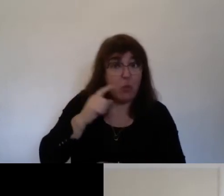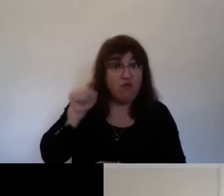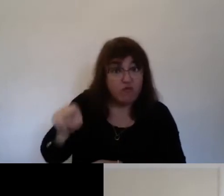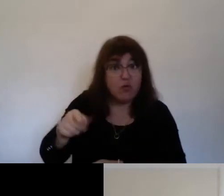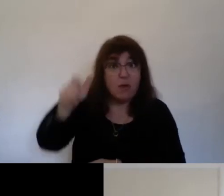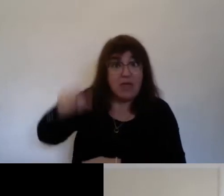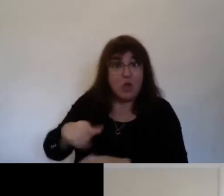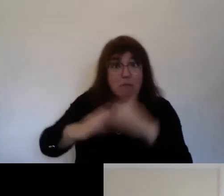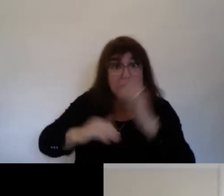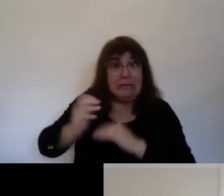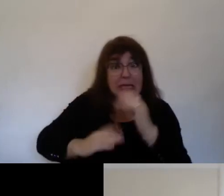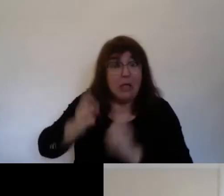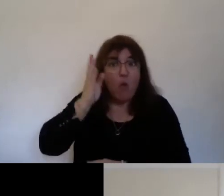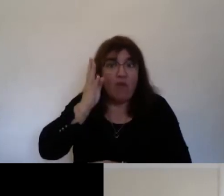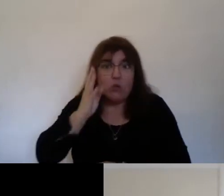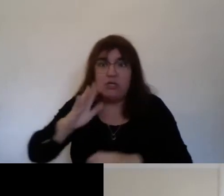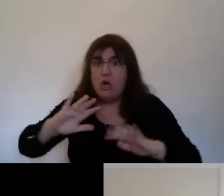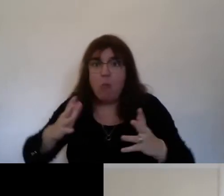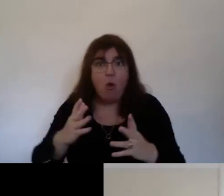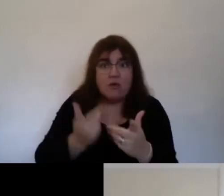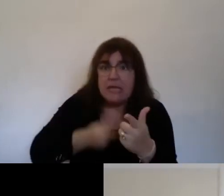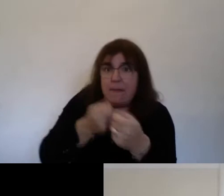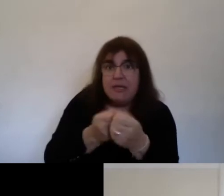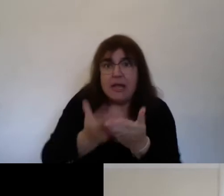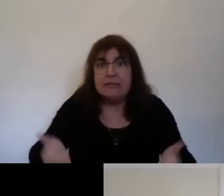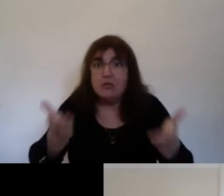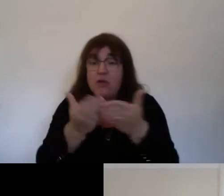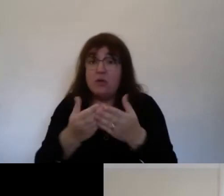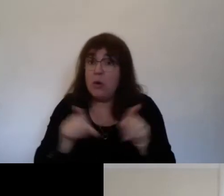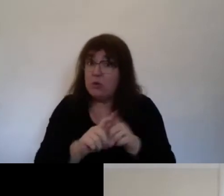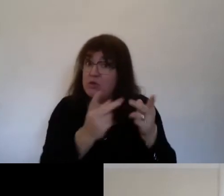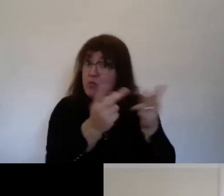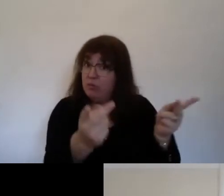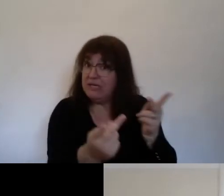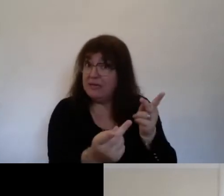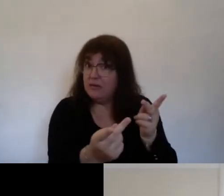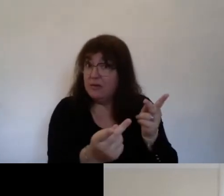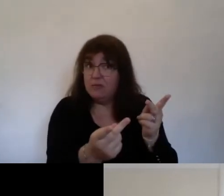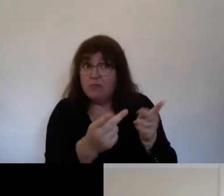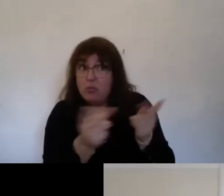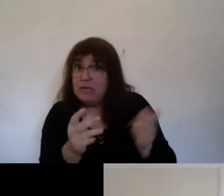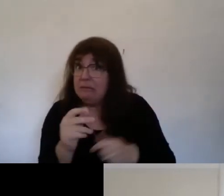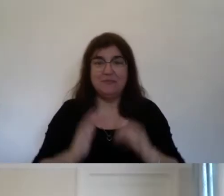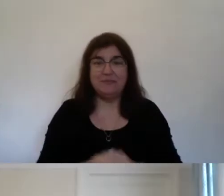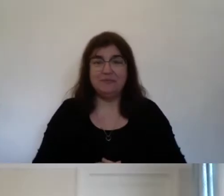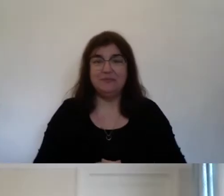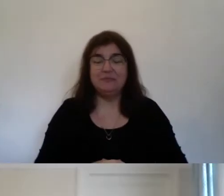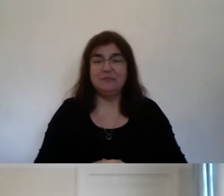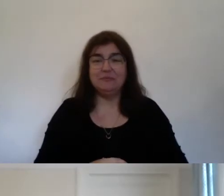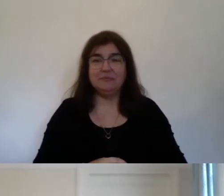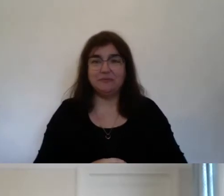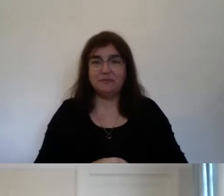quelle mesure vous avez dû vous adapter, vous renouveler, et puis par le public que vous avez touché. Oui.